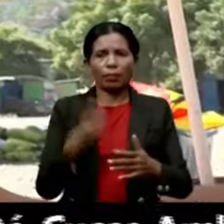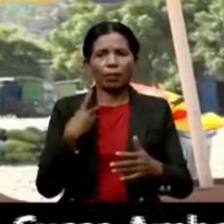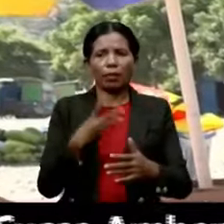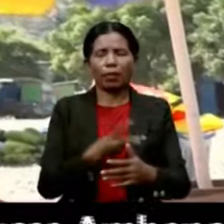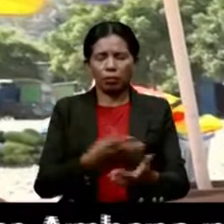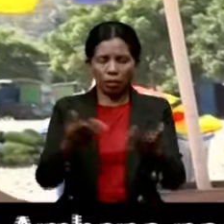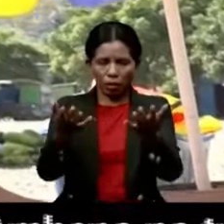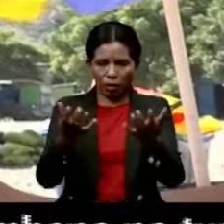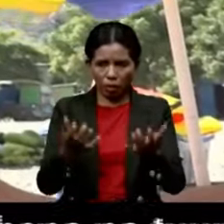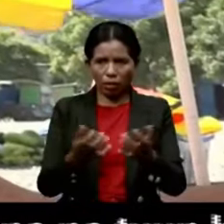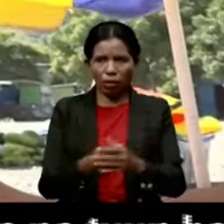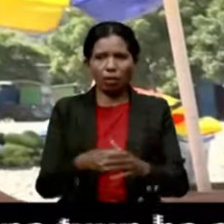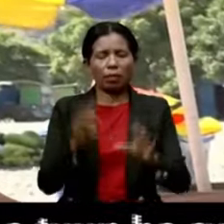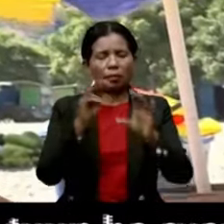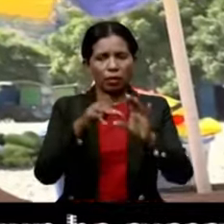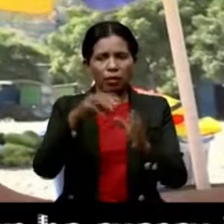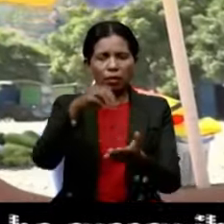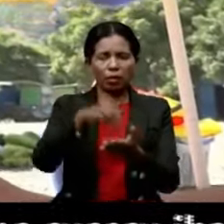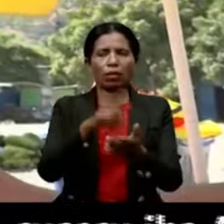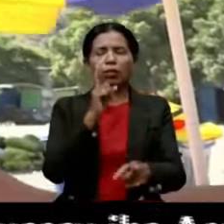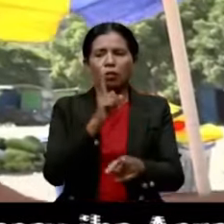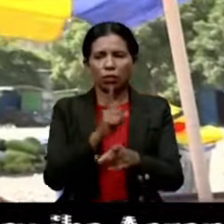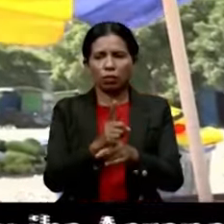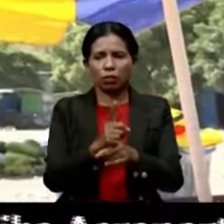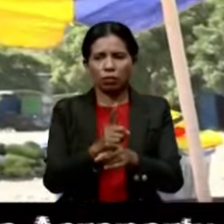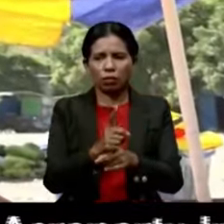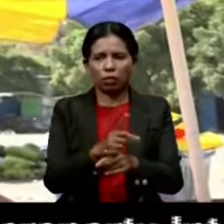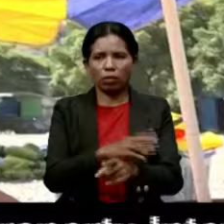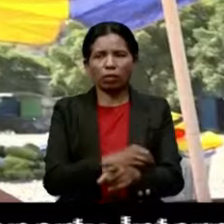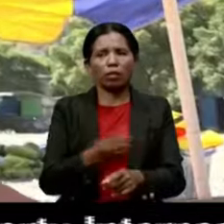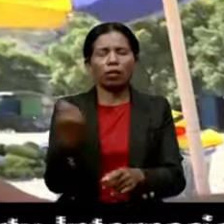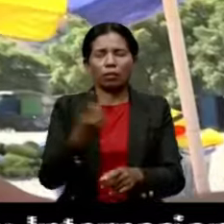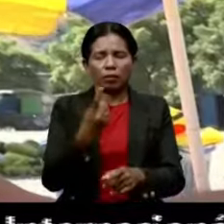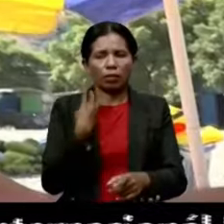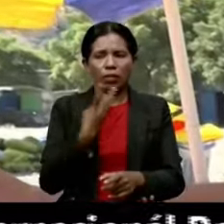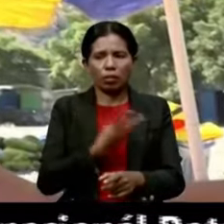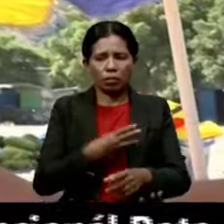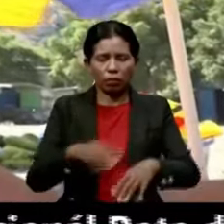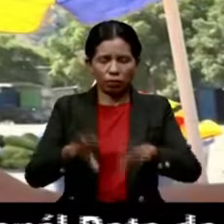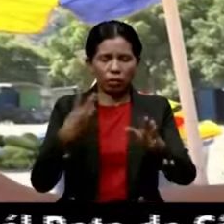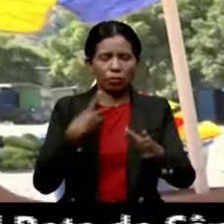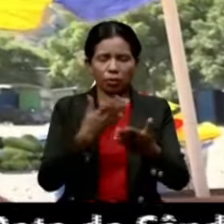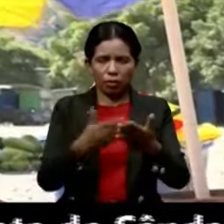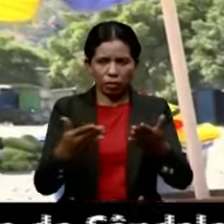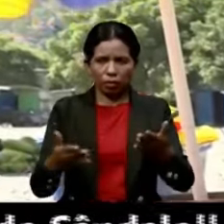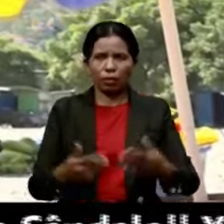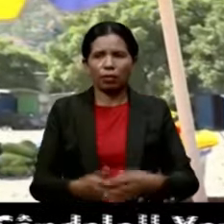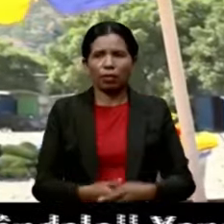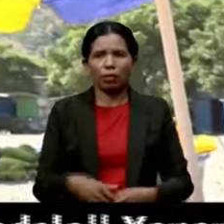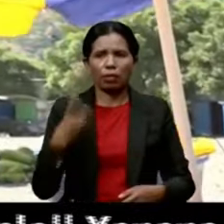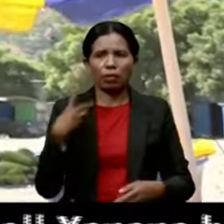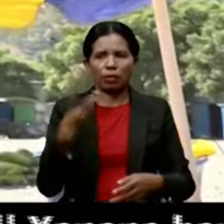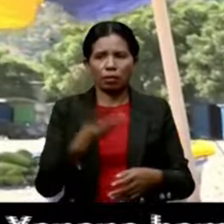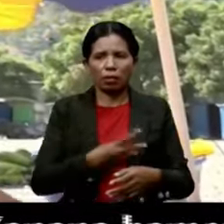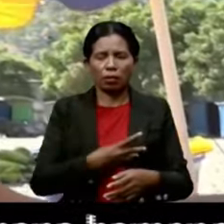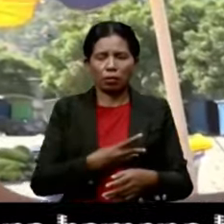ne mercado ne be kriya lo los mercado ne dia mono miti ni hafati ni da param huri fan ami sasan ama to lo